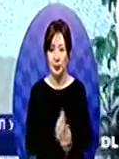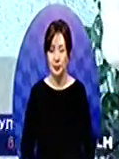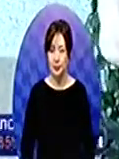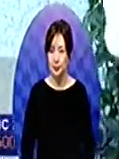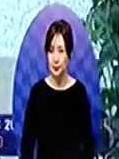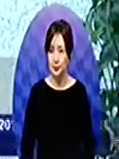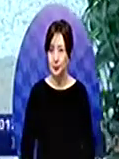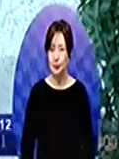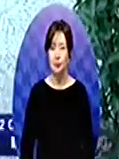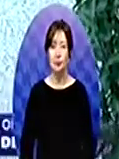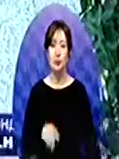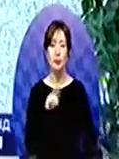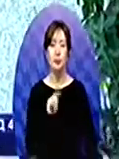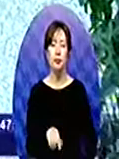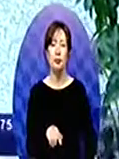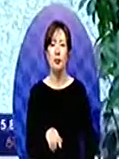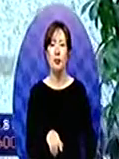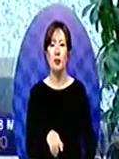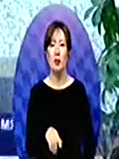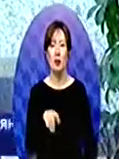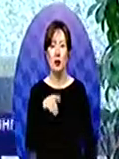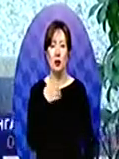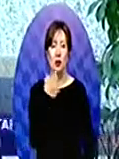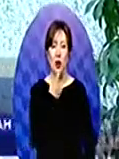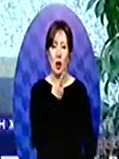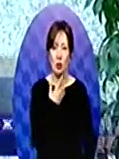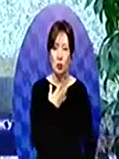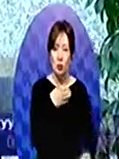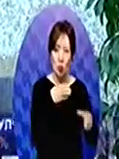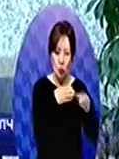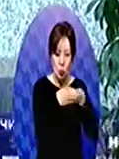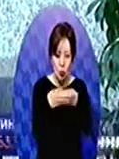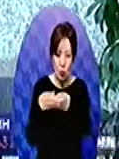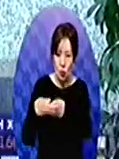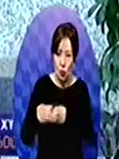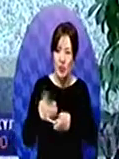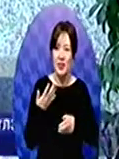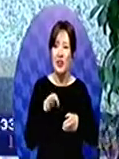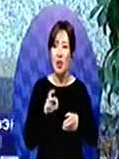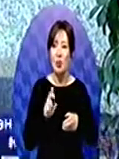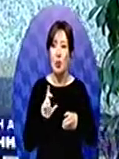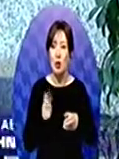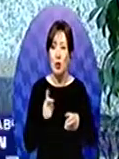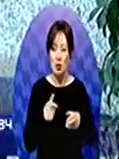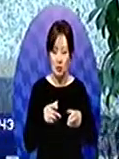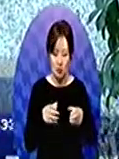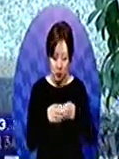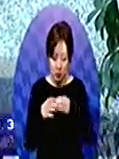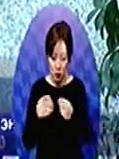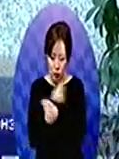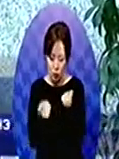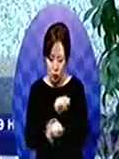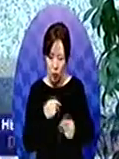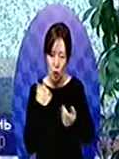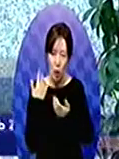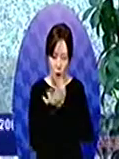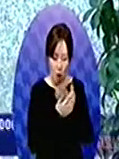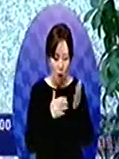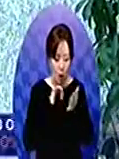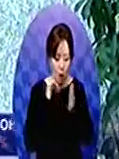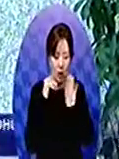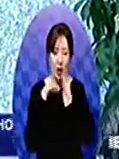тав хүнтэй 50 шахам бүлэг одоо ингээд чөлөөтэй хилцэж байна. Цаг гаруй хугацаанд